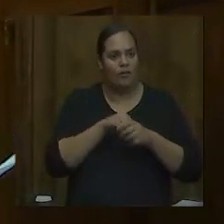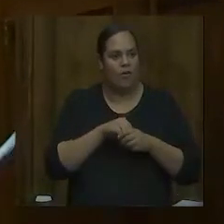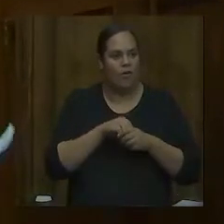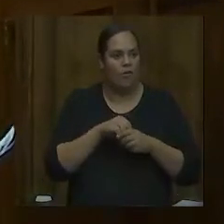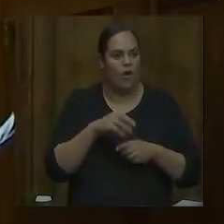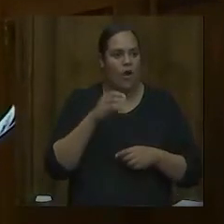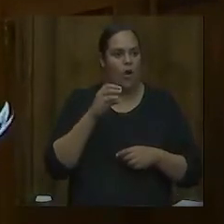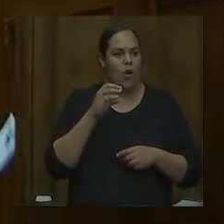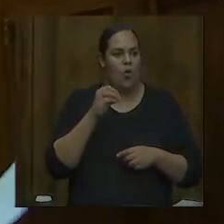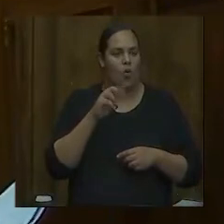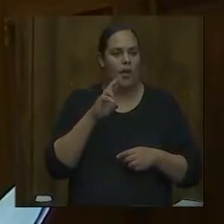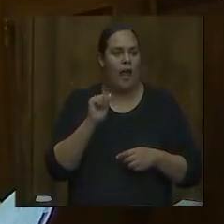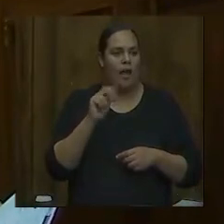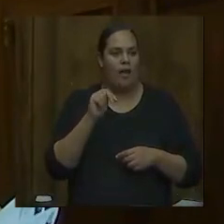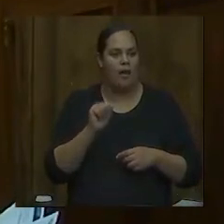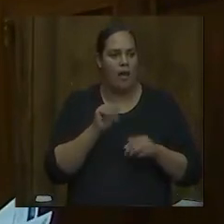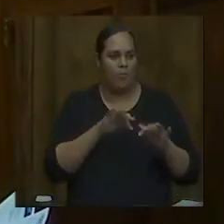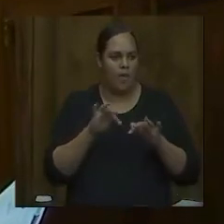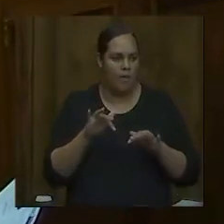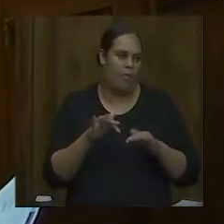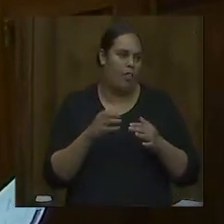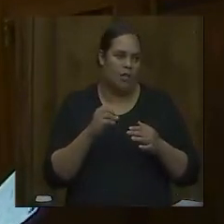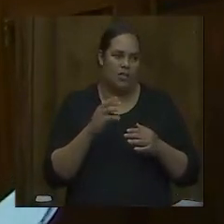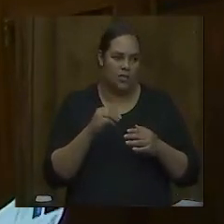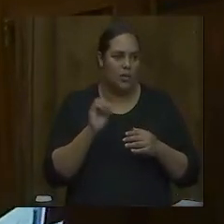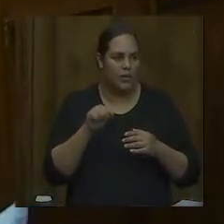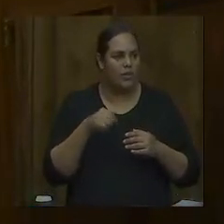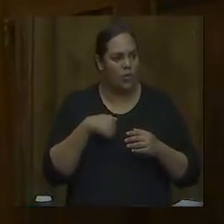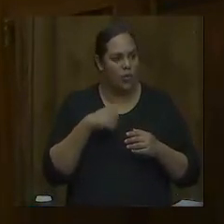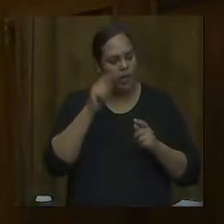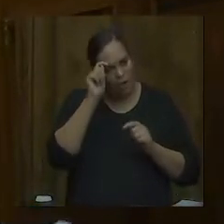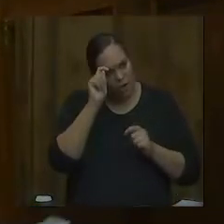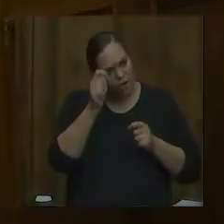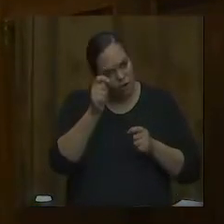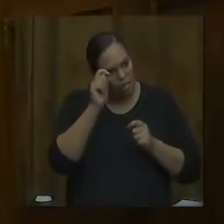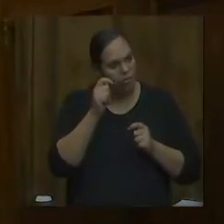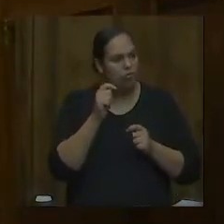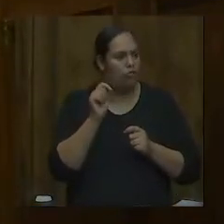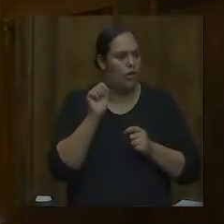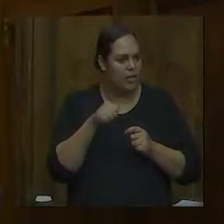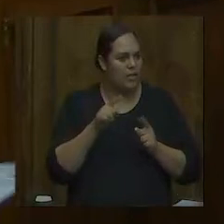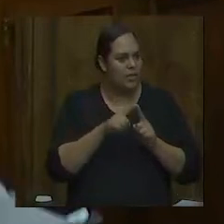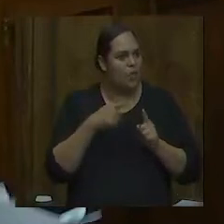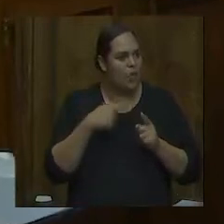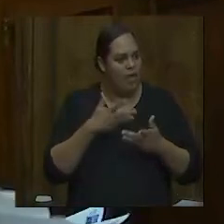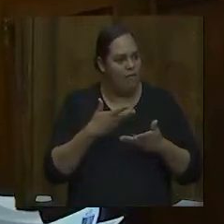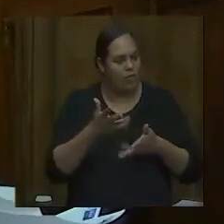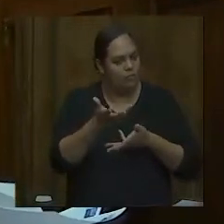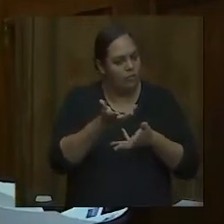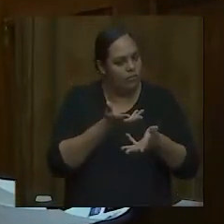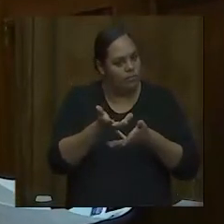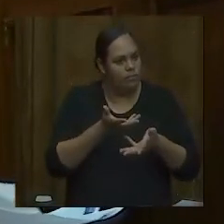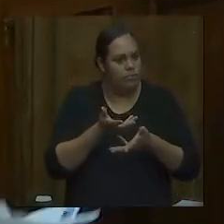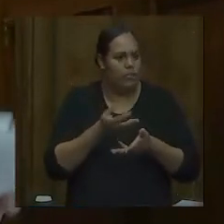Koranna mense deur middel van ons kultuurkommissie. So ons gee erkenning en ons het engagements in the